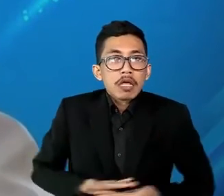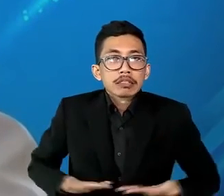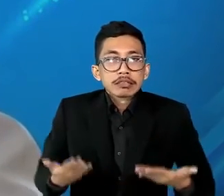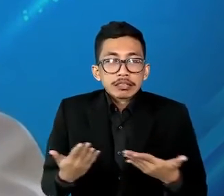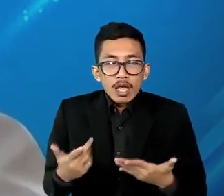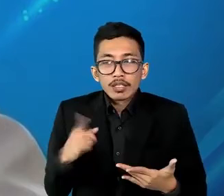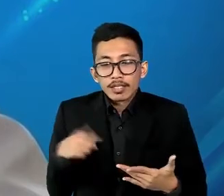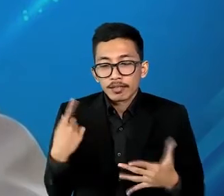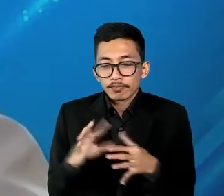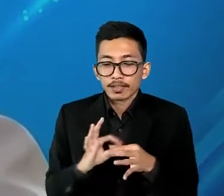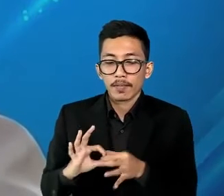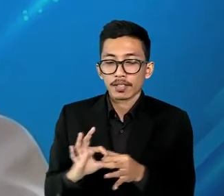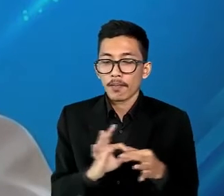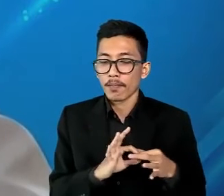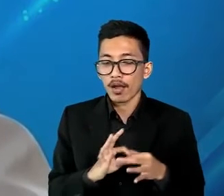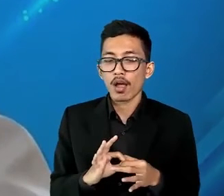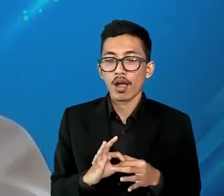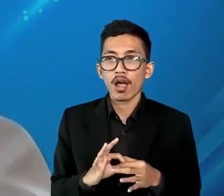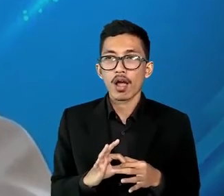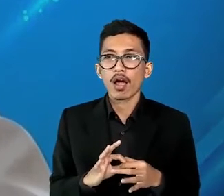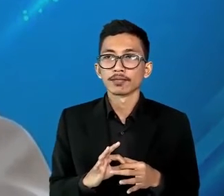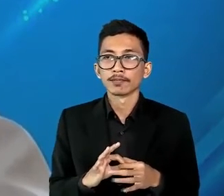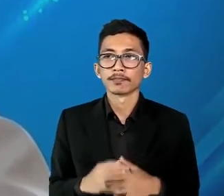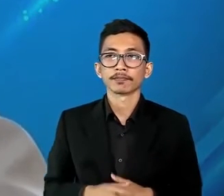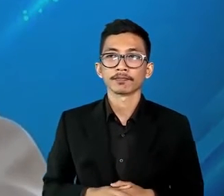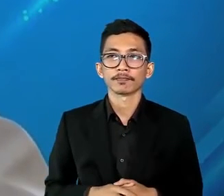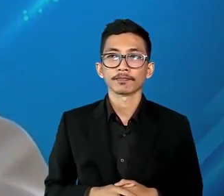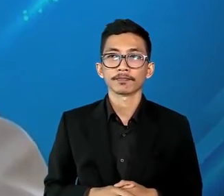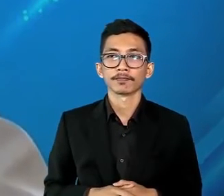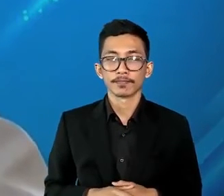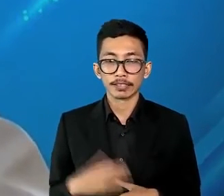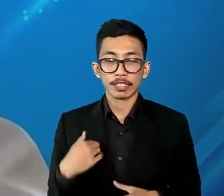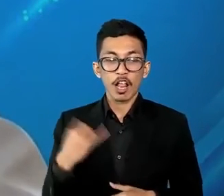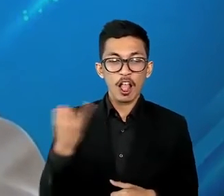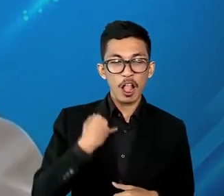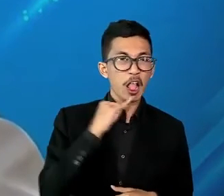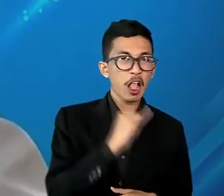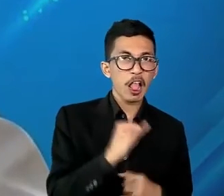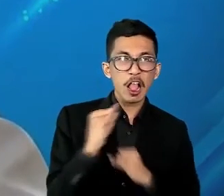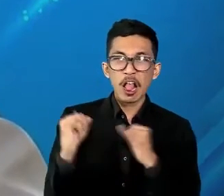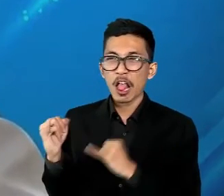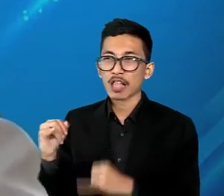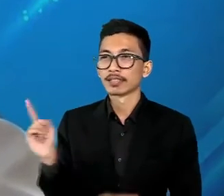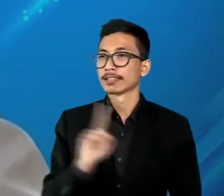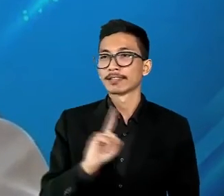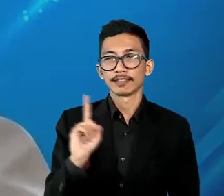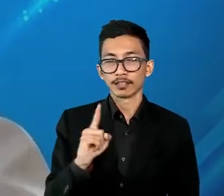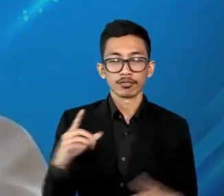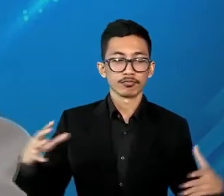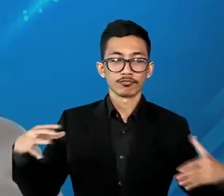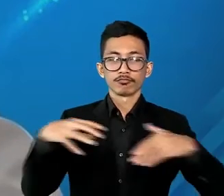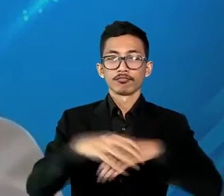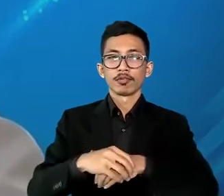Jadi tinggalkanlah yang namanya perdebatan, saling menyalahkan satu dan lainnya itu semuanya. Tetapi kita harus